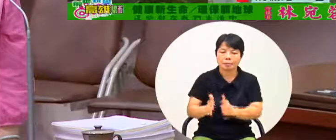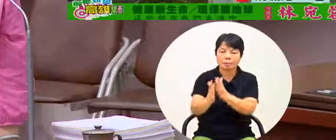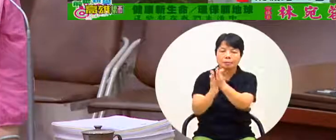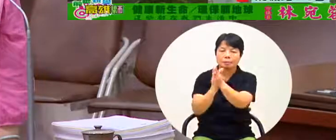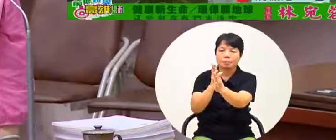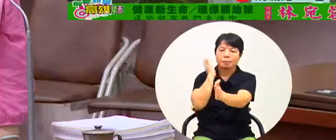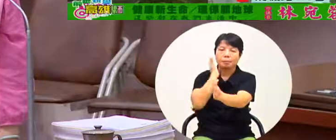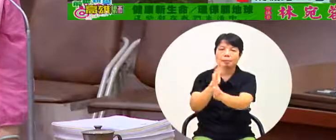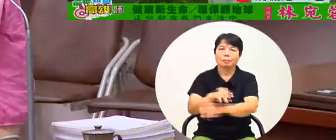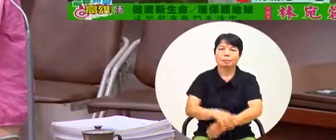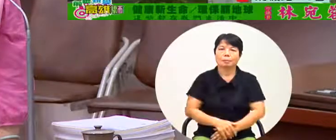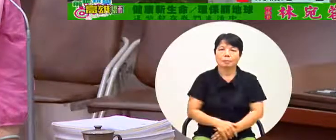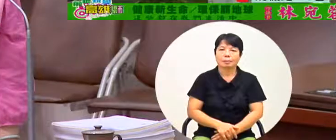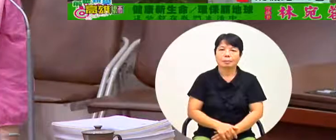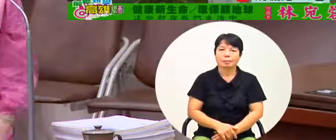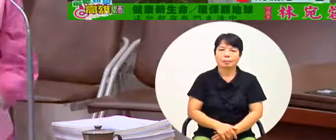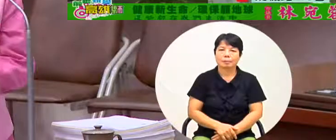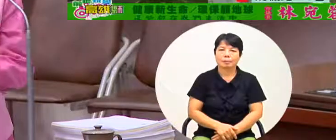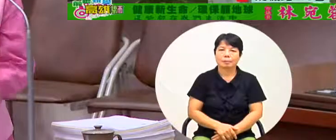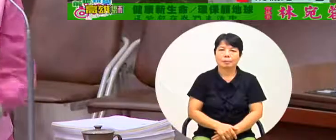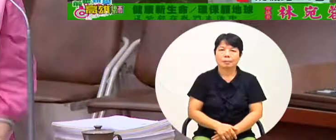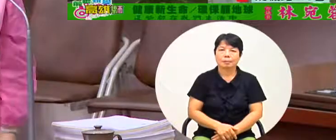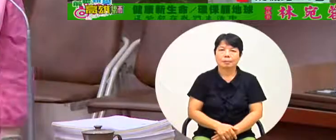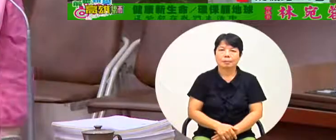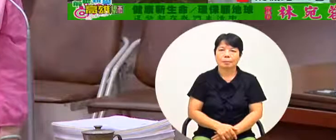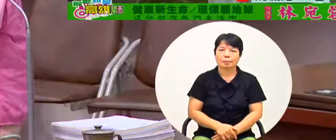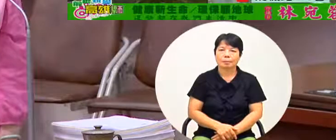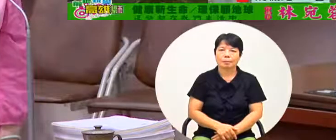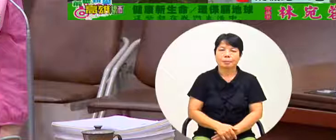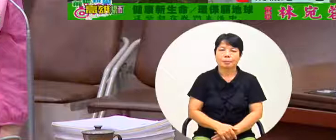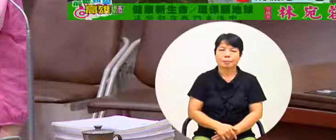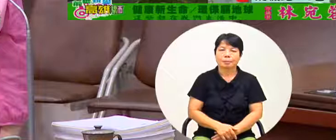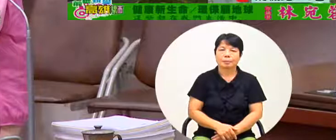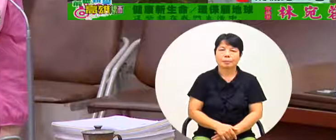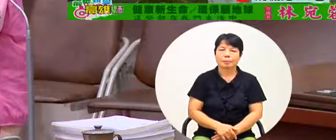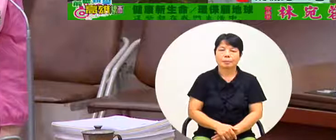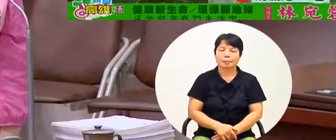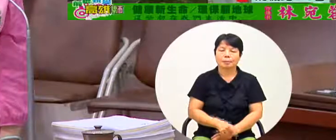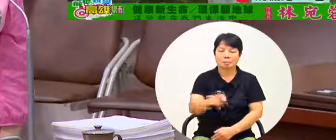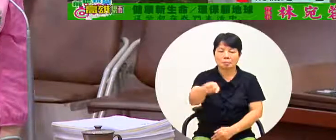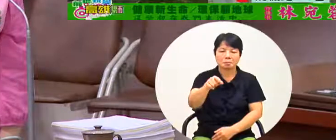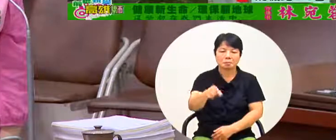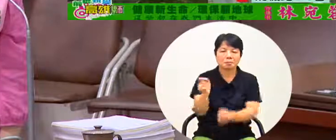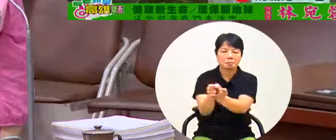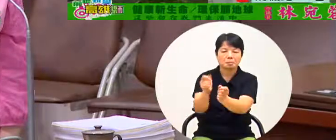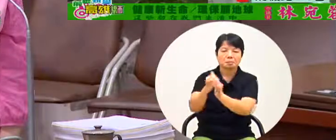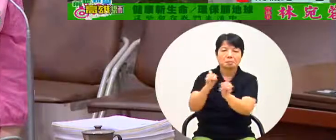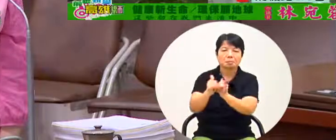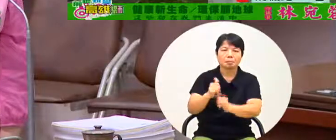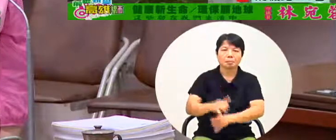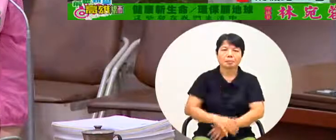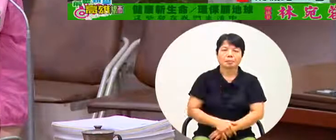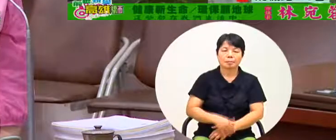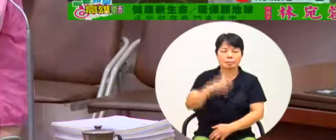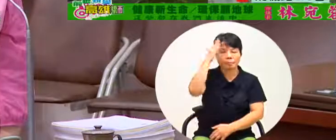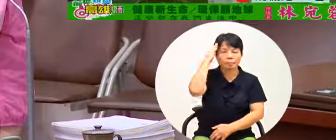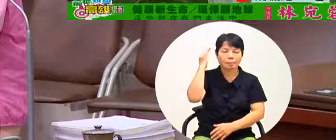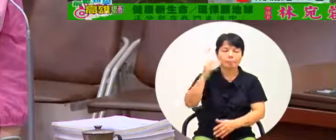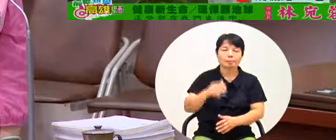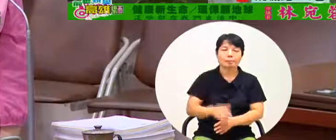树排排站，他们那。当地的居民呢、啊、说、啊，黑板树这是不好的树种啊，